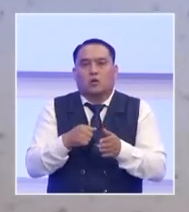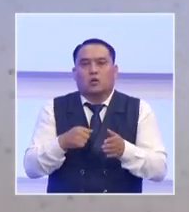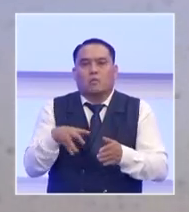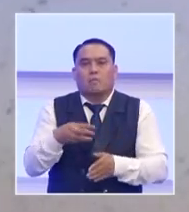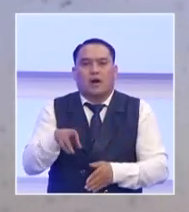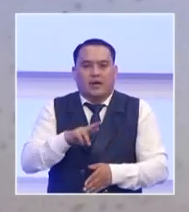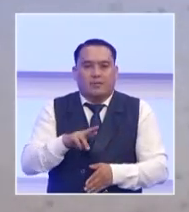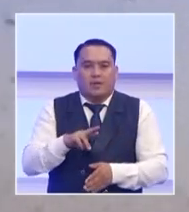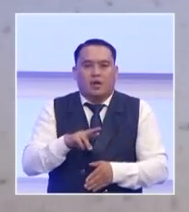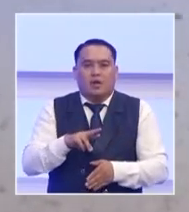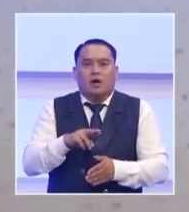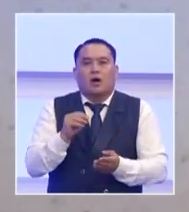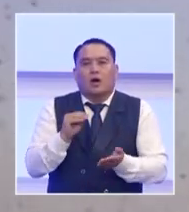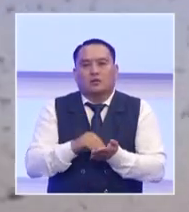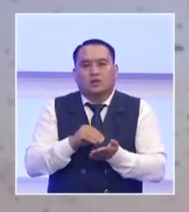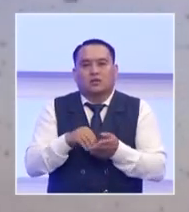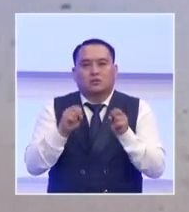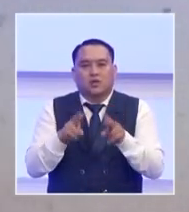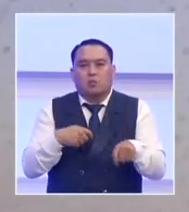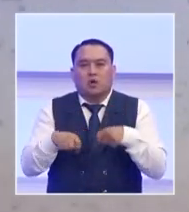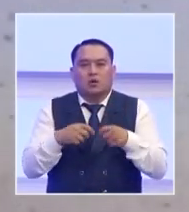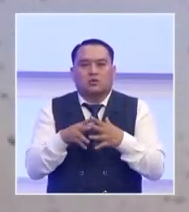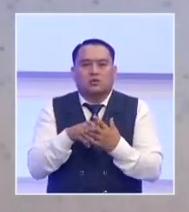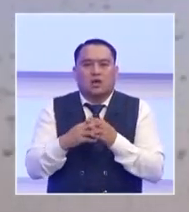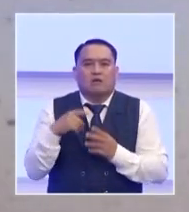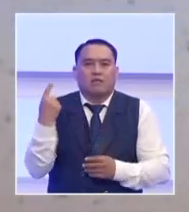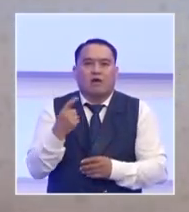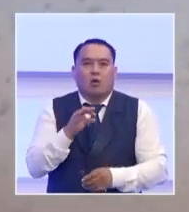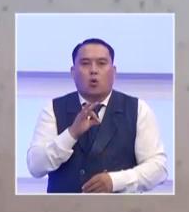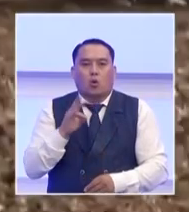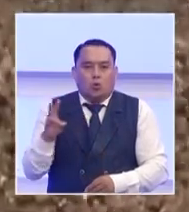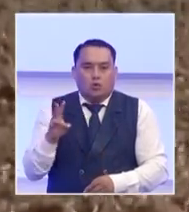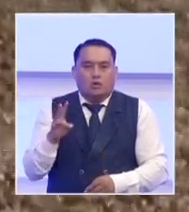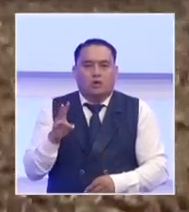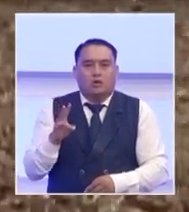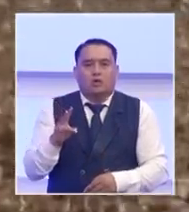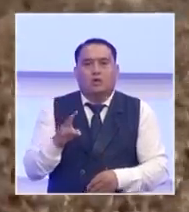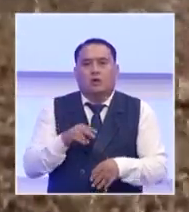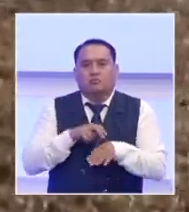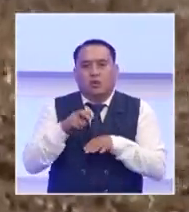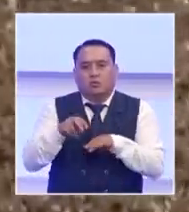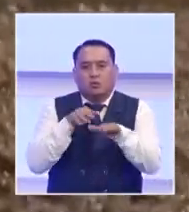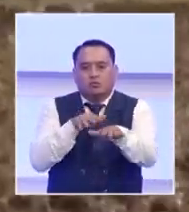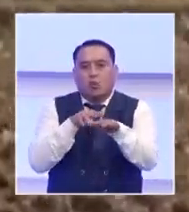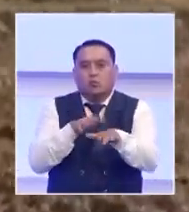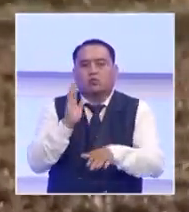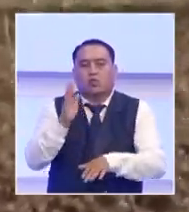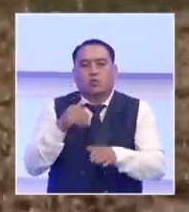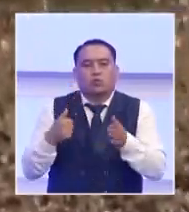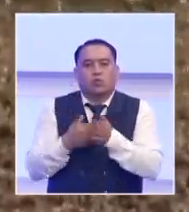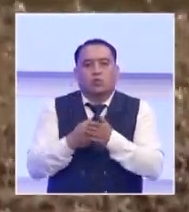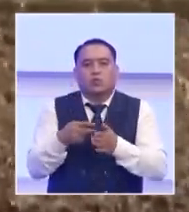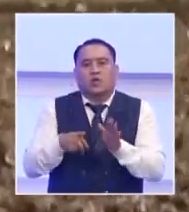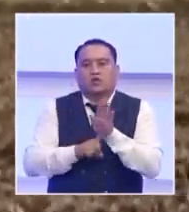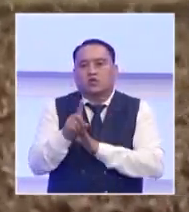в начале мая по оценкам экспертов продовольственной и сельскохозяйственной организации оон нашествие будет продолжаться как минимум до начала